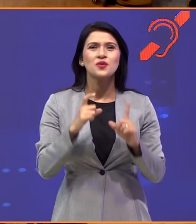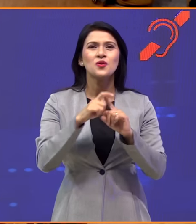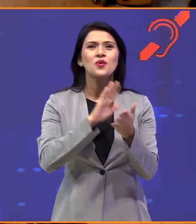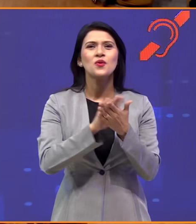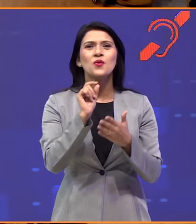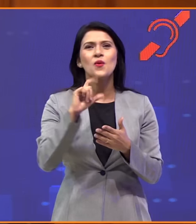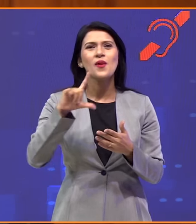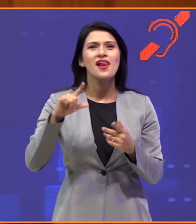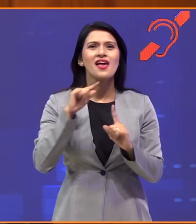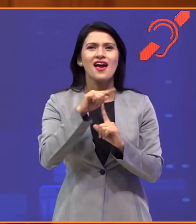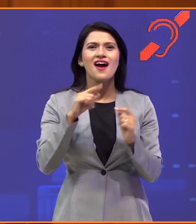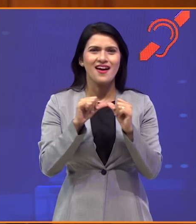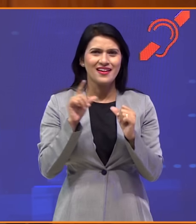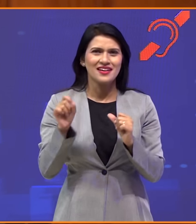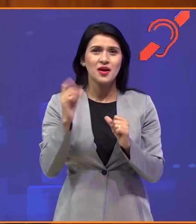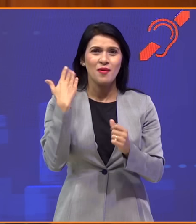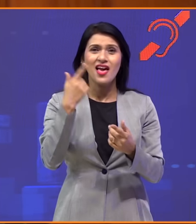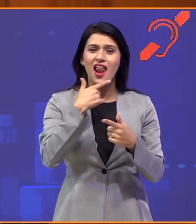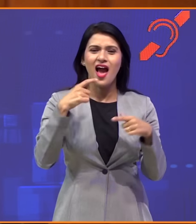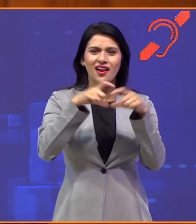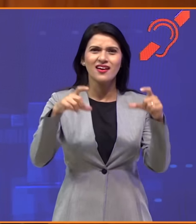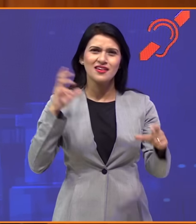ईंट लेके भाग रहे थे सड़क